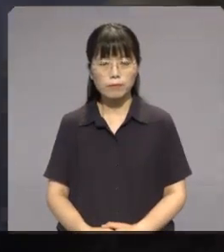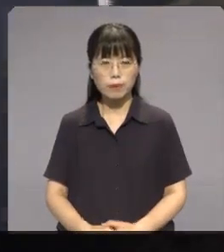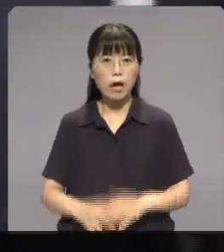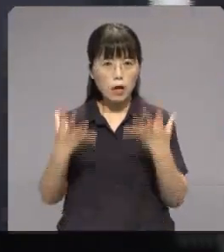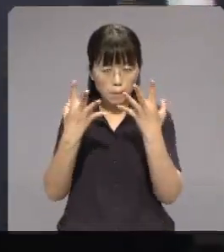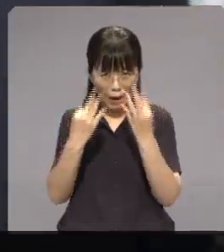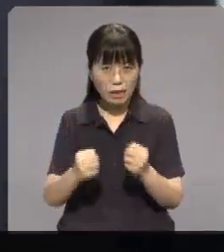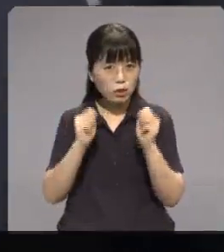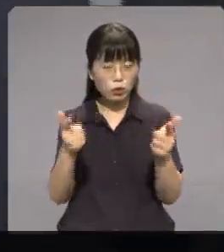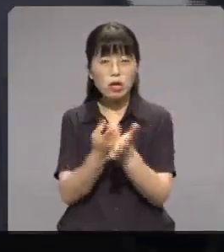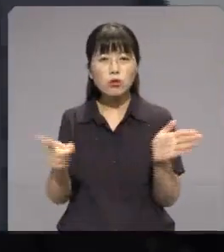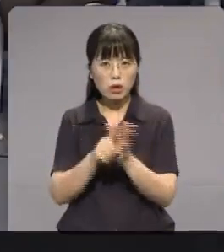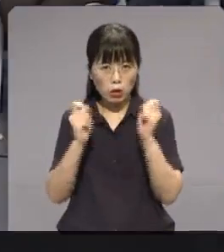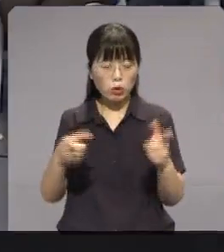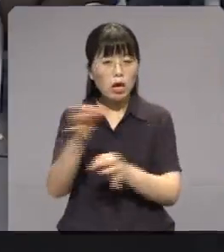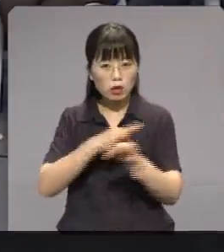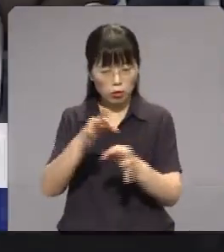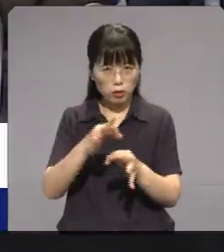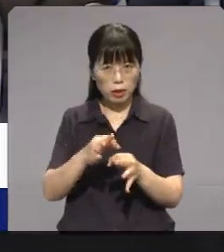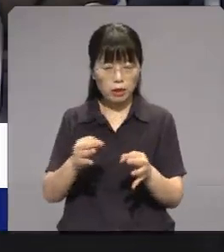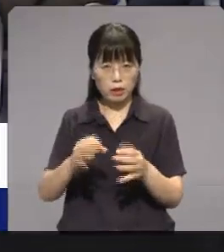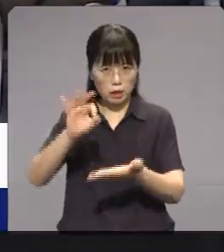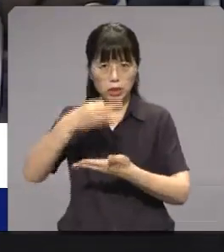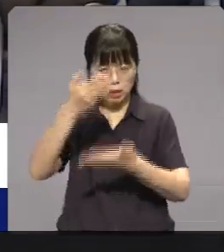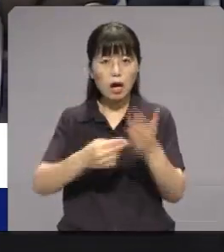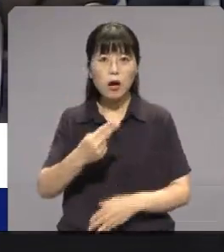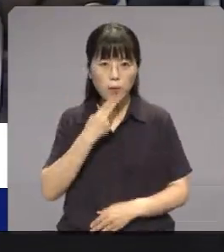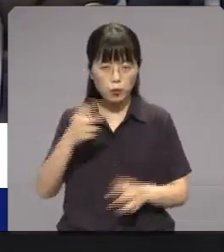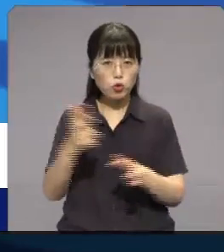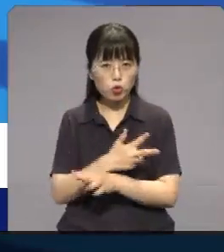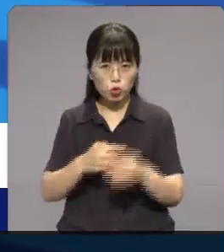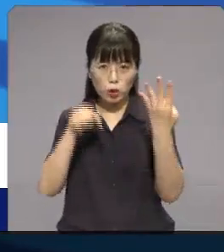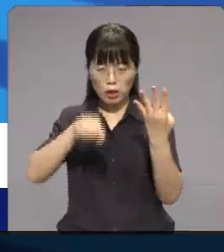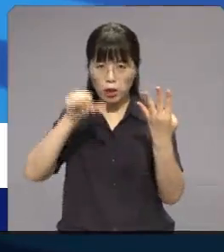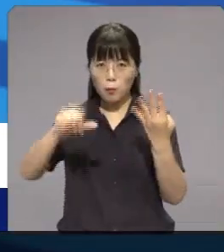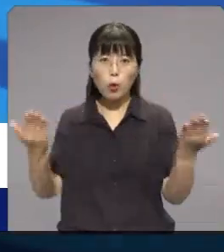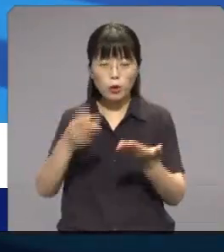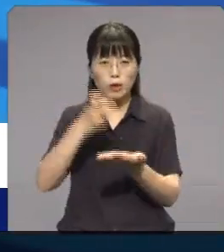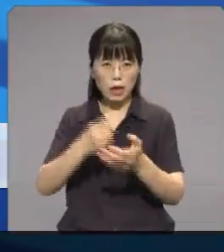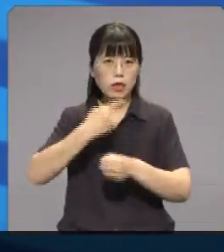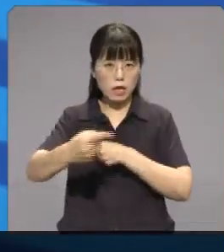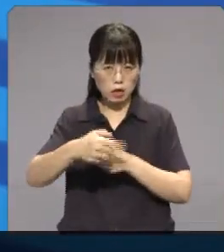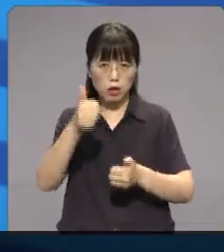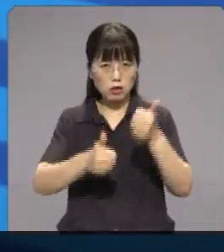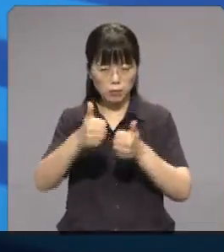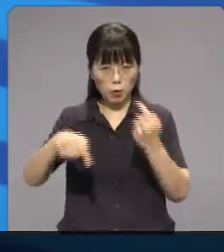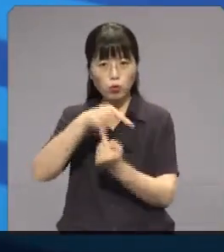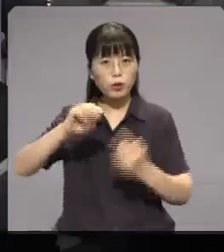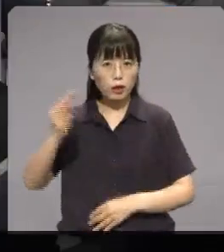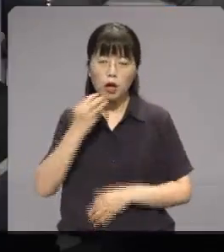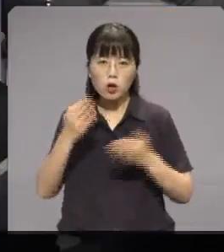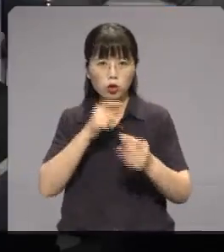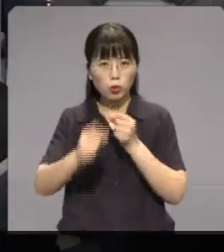더 많은 기회를 위한 기회 경제에선 임금 삭감 없는 주 4.5일제가 내년 시범 시행됩니다.